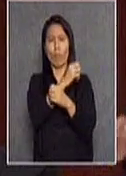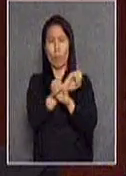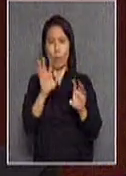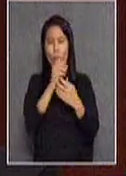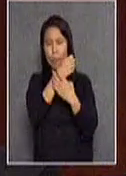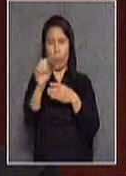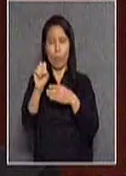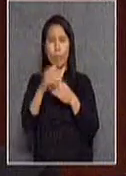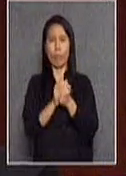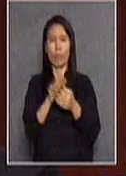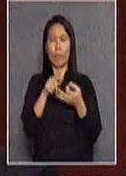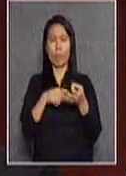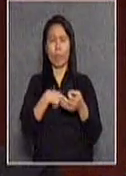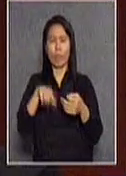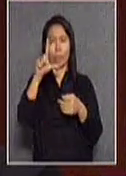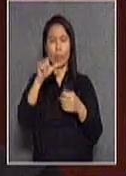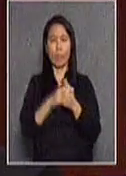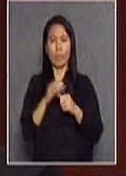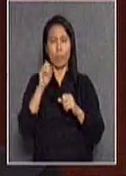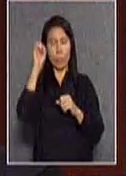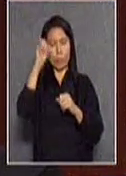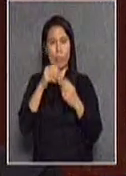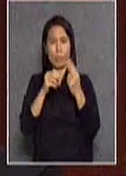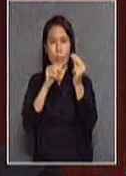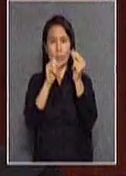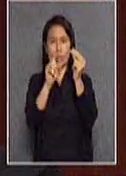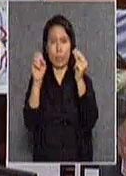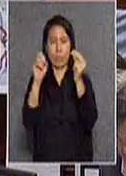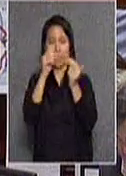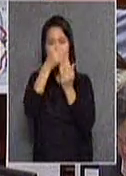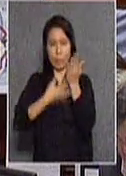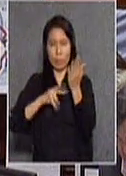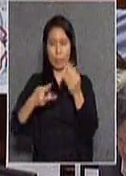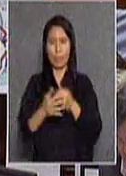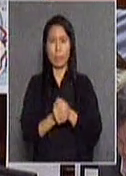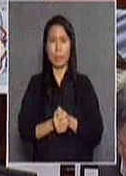決。梁國雄議員，現在請你動議第710項修正案。